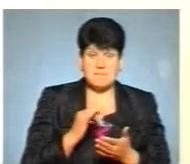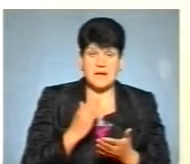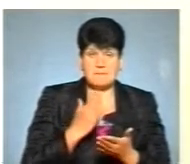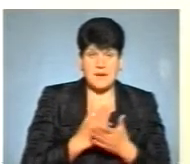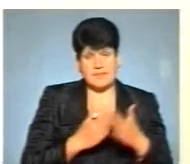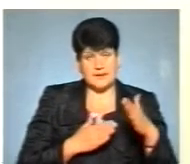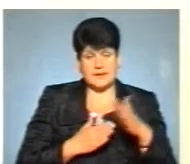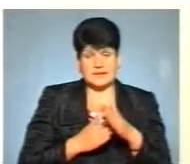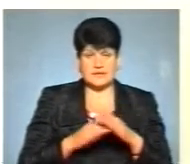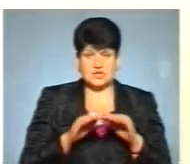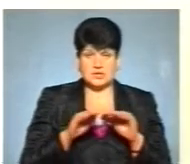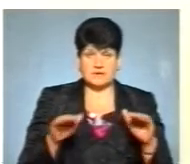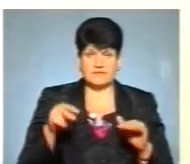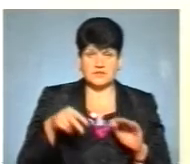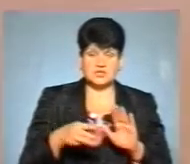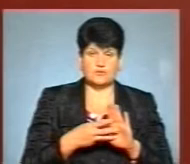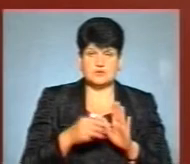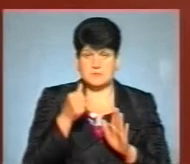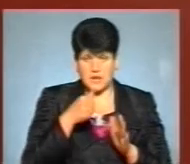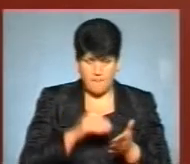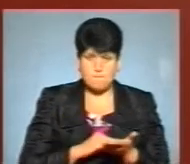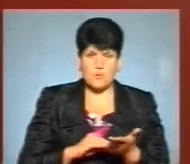критичний рівень, 8-й рік би повторився.